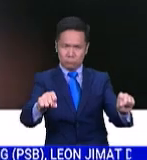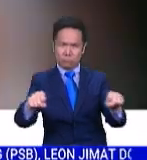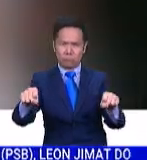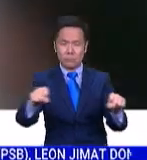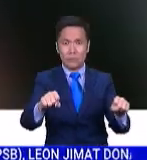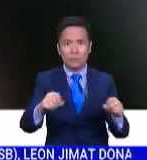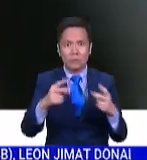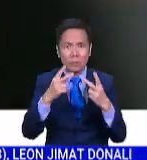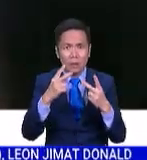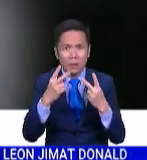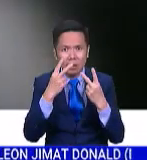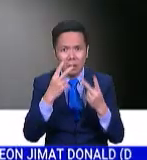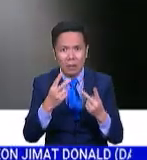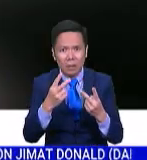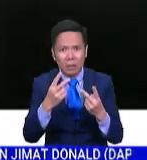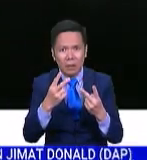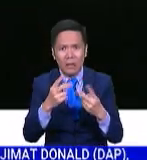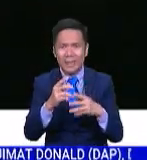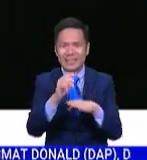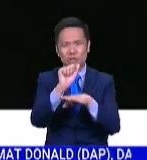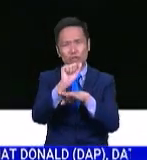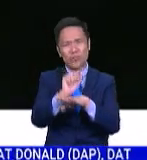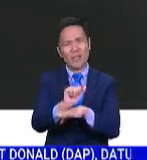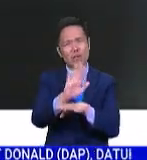Meskipun tindakan berkenaan dilihat sebagai adat